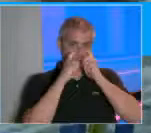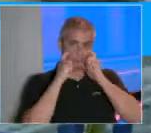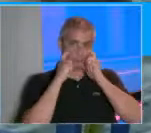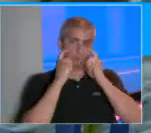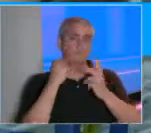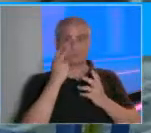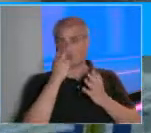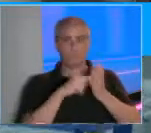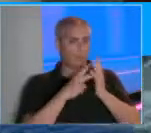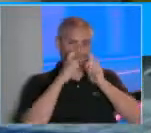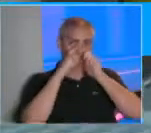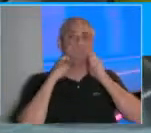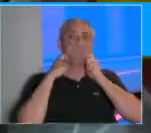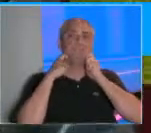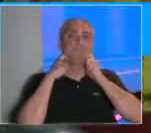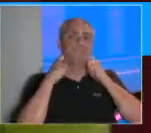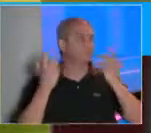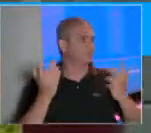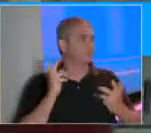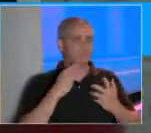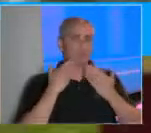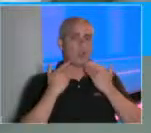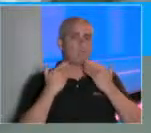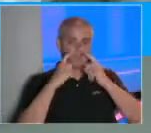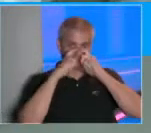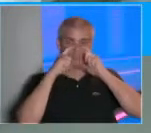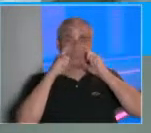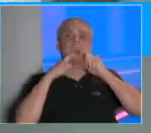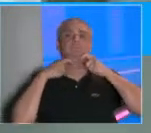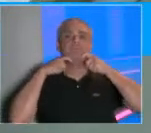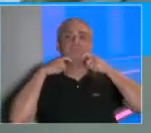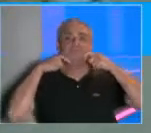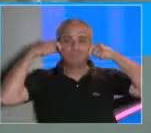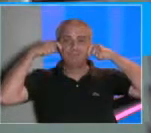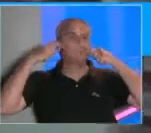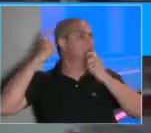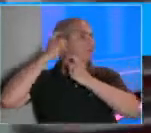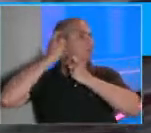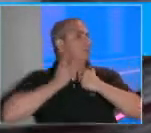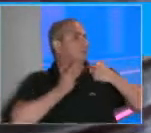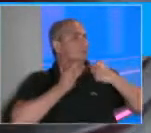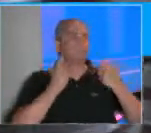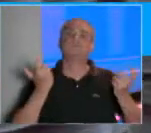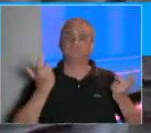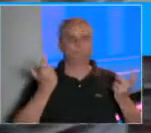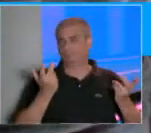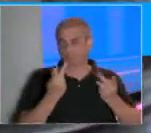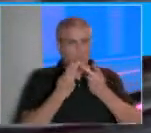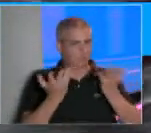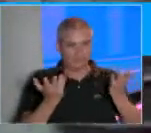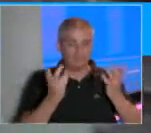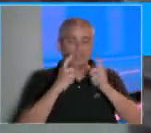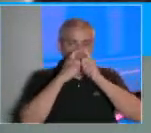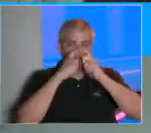רואה פוליטיקאים בלי מסכות. יש גם תופנת המסכה על הסנטר, המסכה על האוזן. כן, זה חסר כל ערך. המסכה